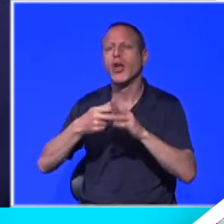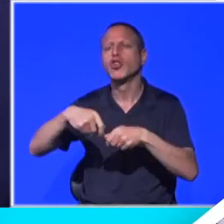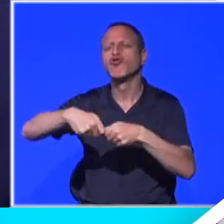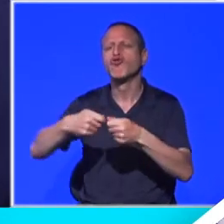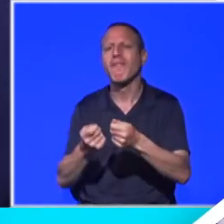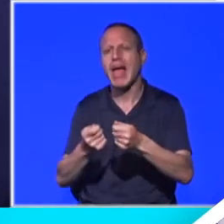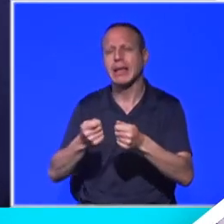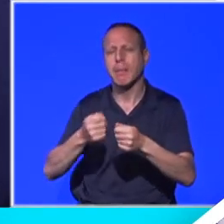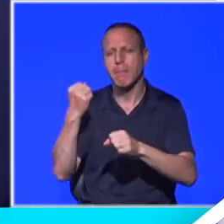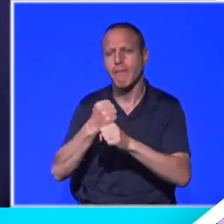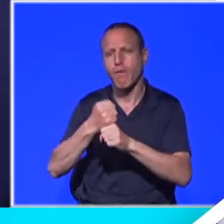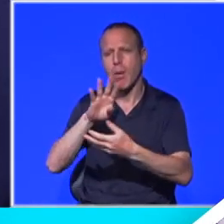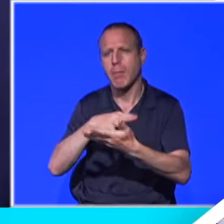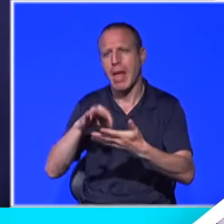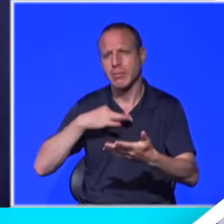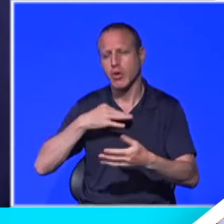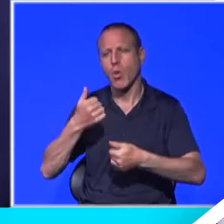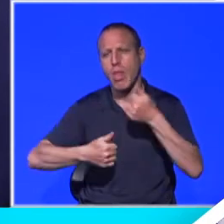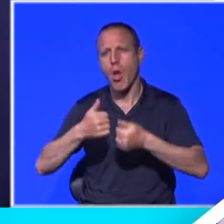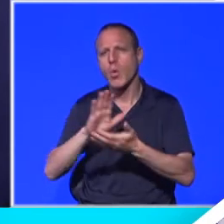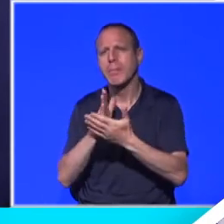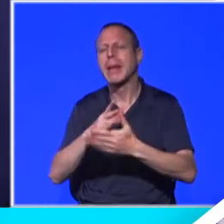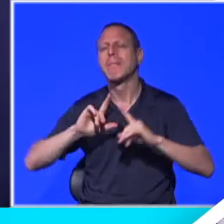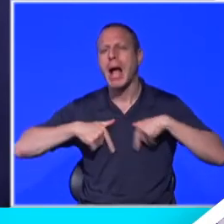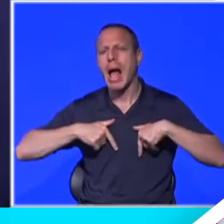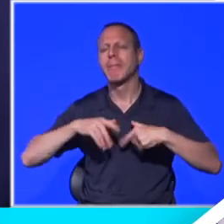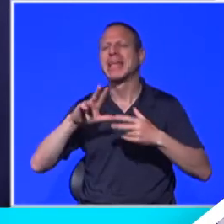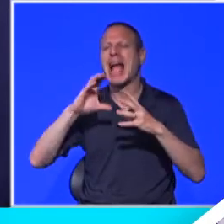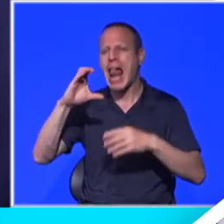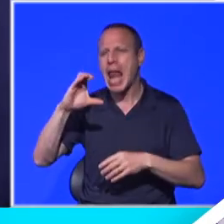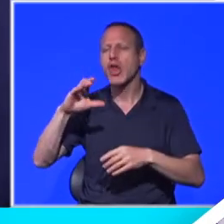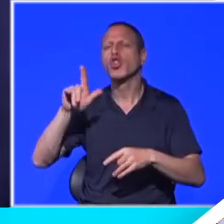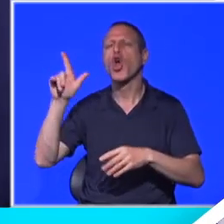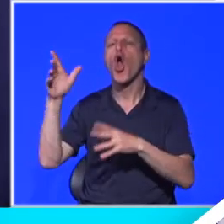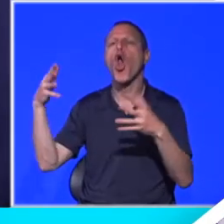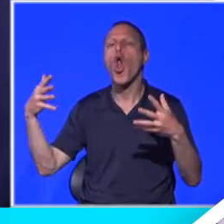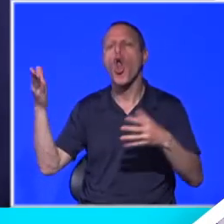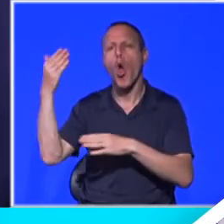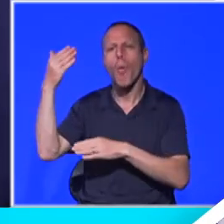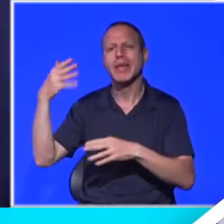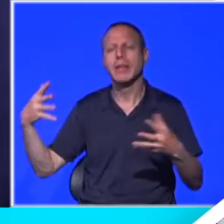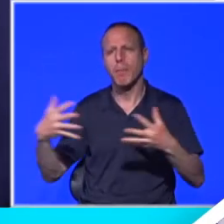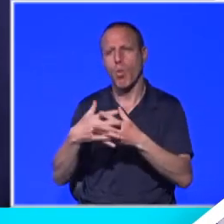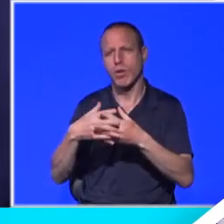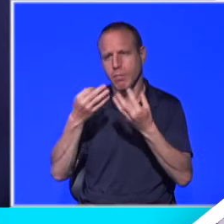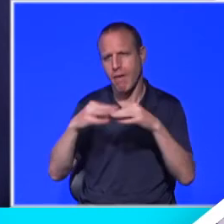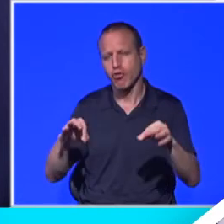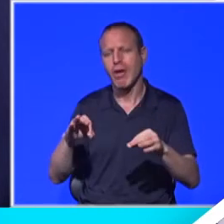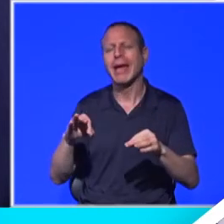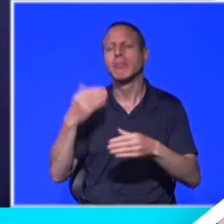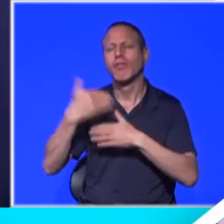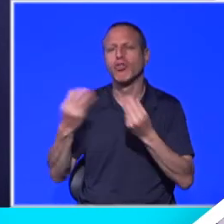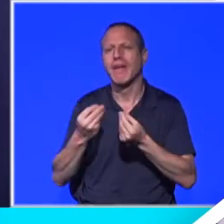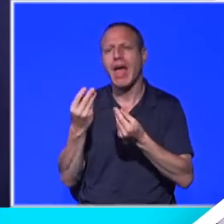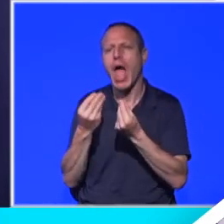במערכת הבריאות. התחרות בין מכבי לכללית, ללאומית, למאוחדת, היא זאת שמאפשרת בסופו של דבר את איכות השירות שאנחנו